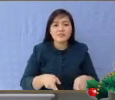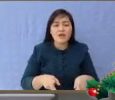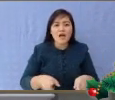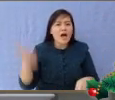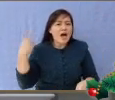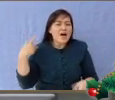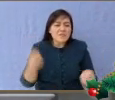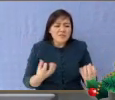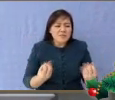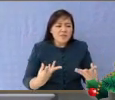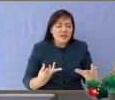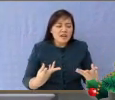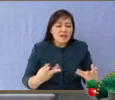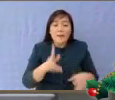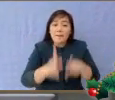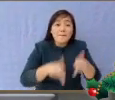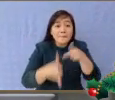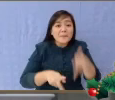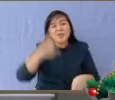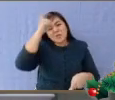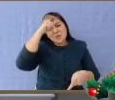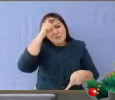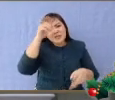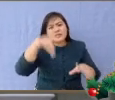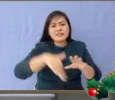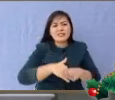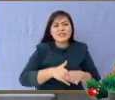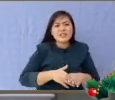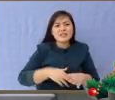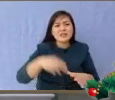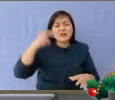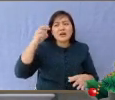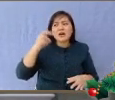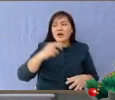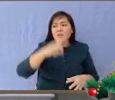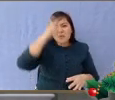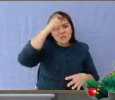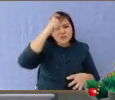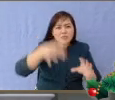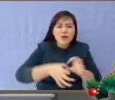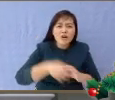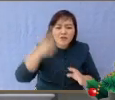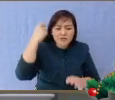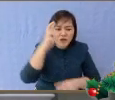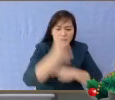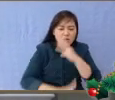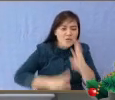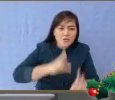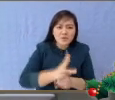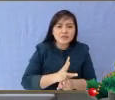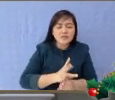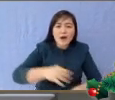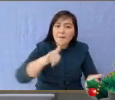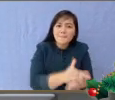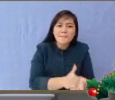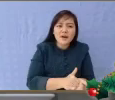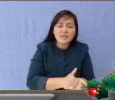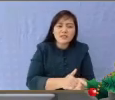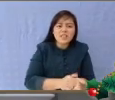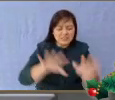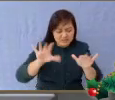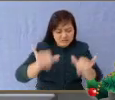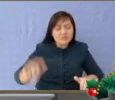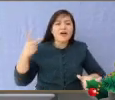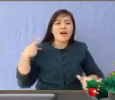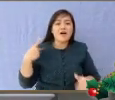the world. There are so many doctors around the world. Pero hanggang sa ngayon, problema pa rin nila yung COVID-19. Pero salamat sa